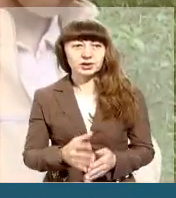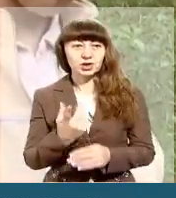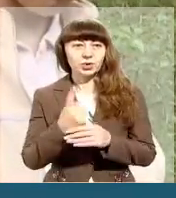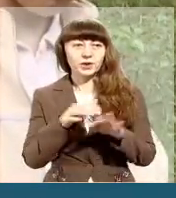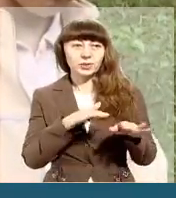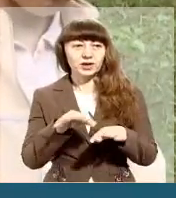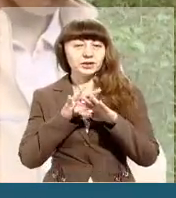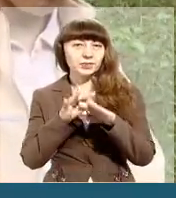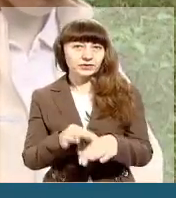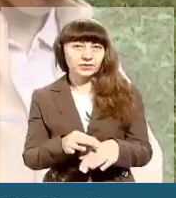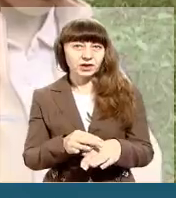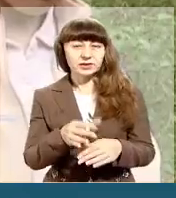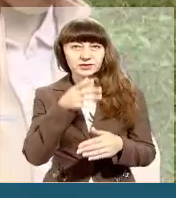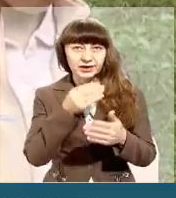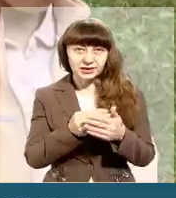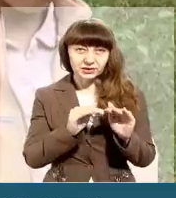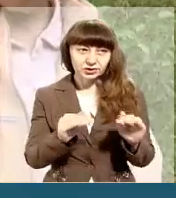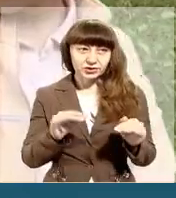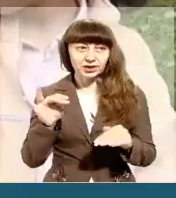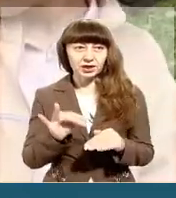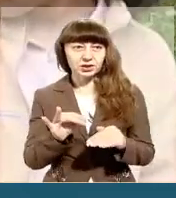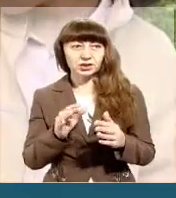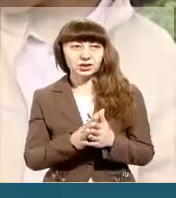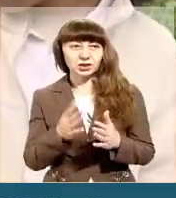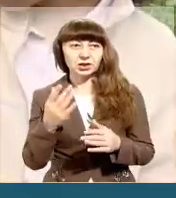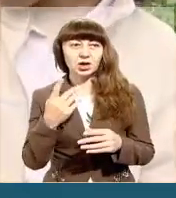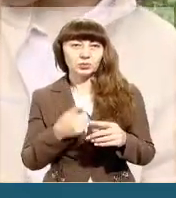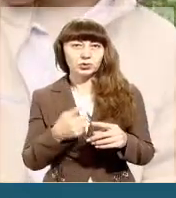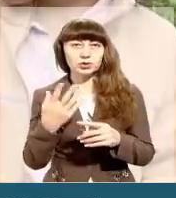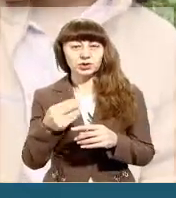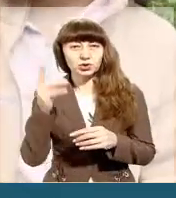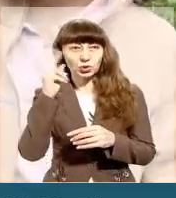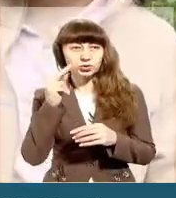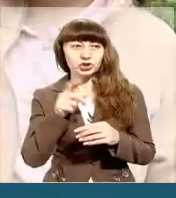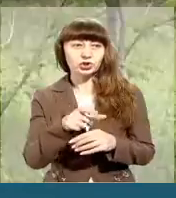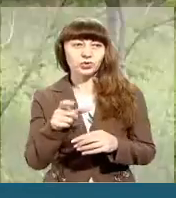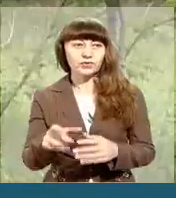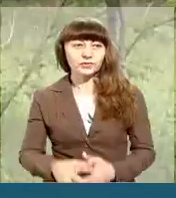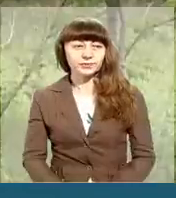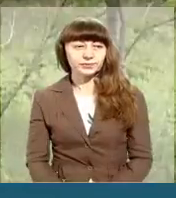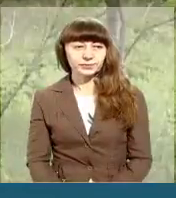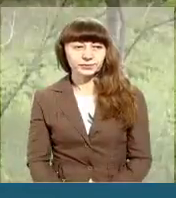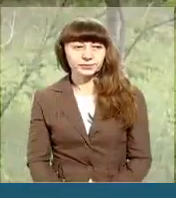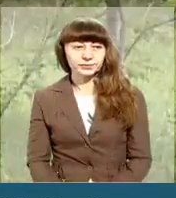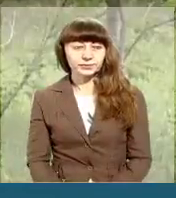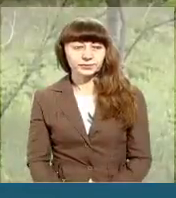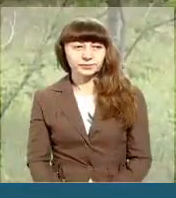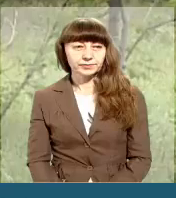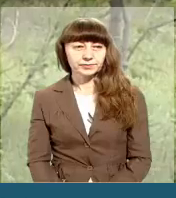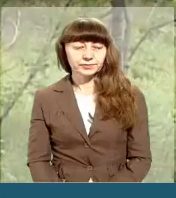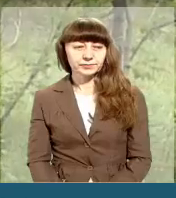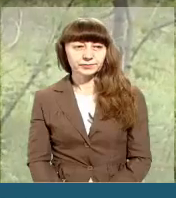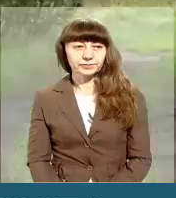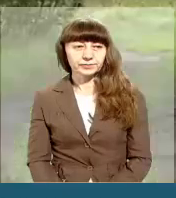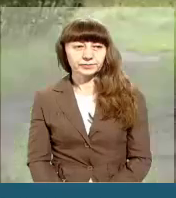адам тазалықты өз туған жерінен бастау керектігін болашақ ұрпаққа түсіндіру де аса маңызды. Майкөл ауылының орталығында